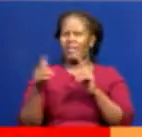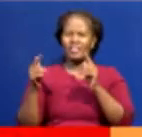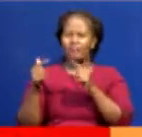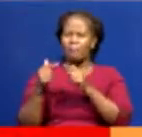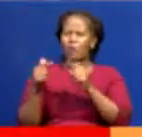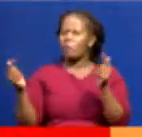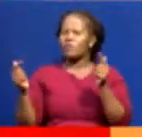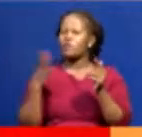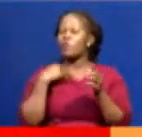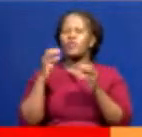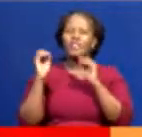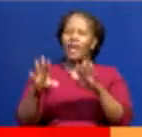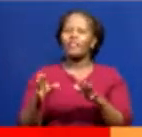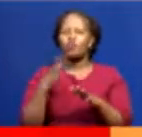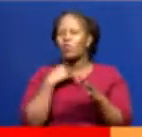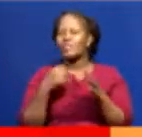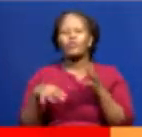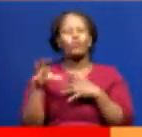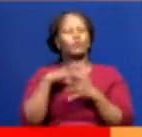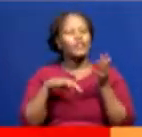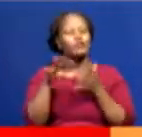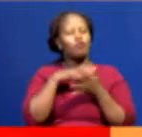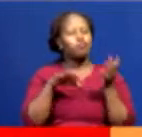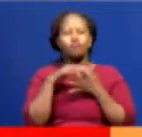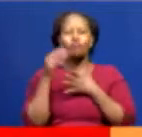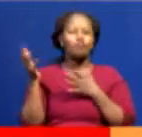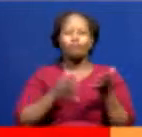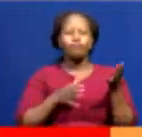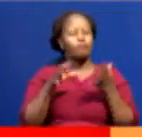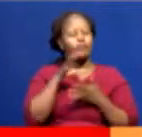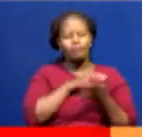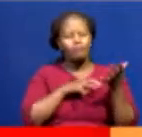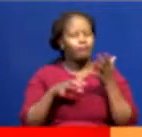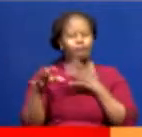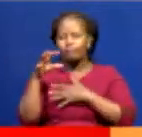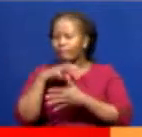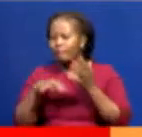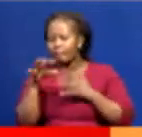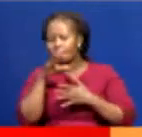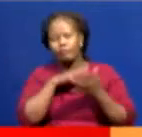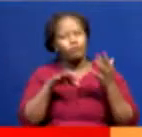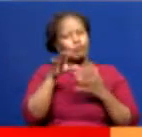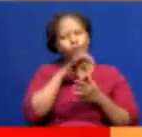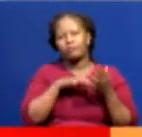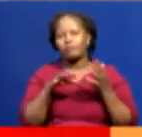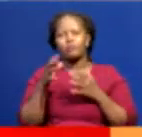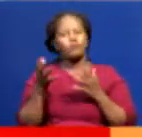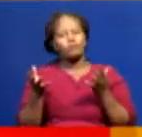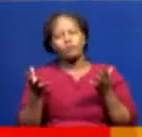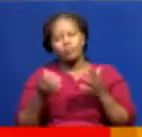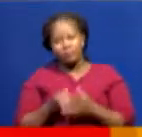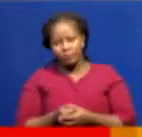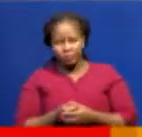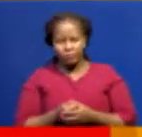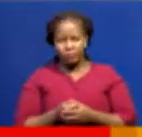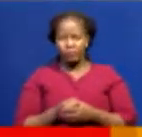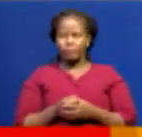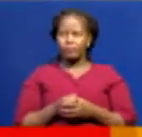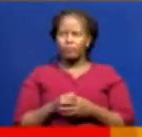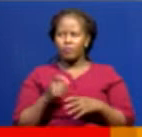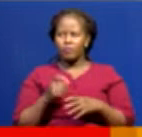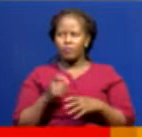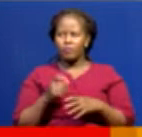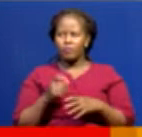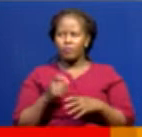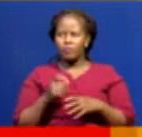hawataki, wanataka tu kusambaratisha na kutupeleka kwa mudi ya elections. Yeah. Wakati ambapo Rais